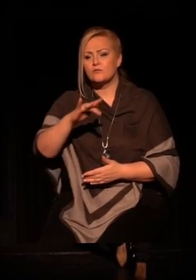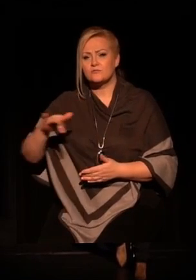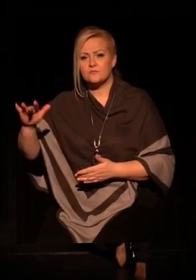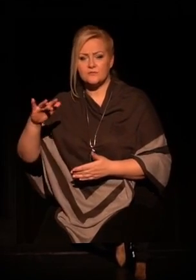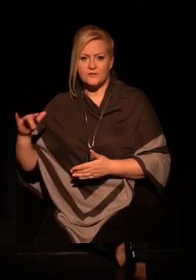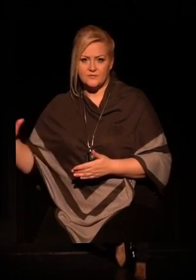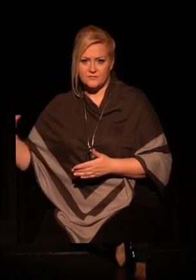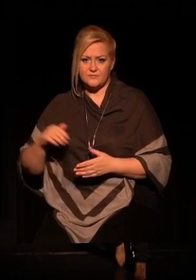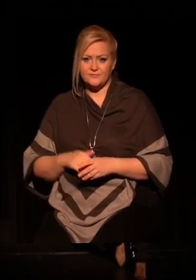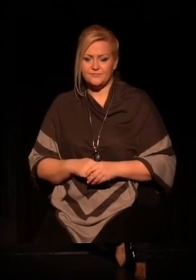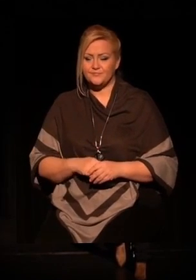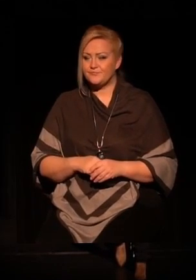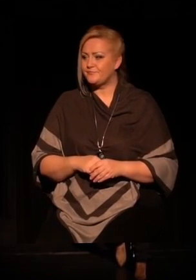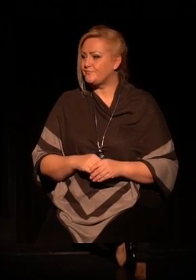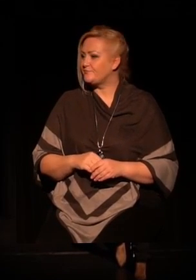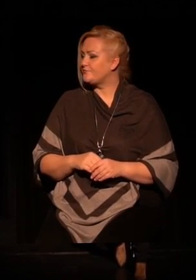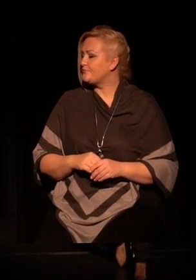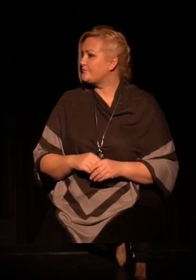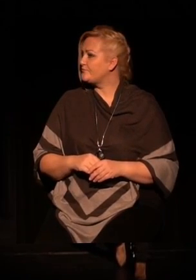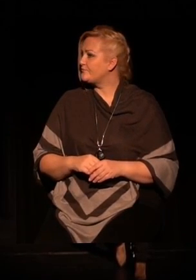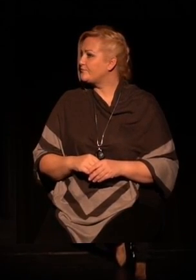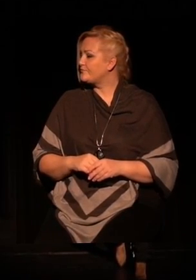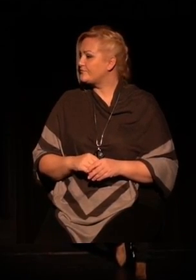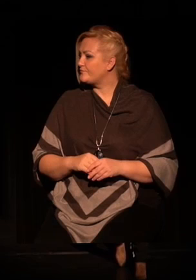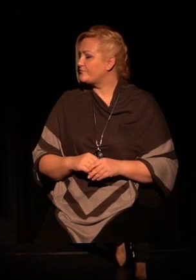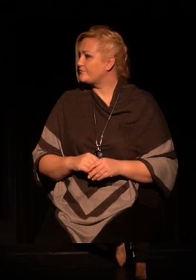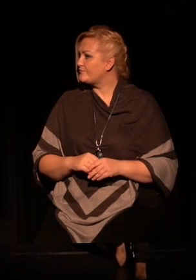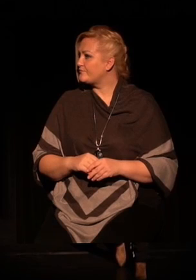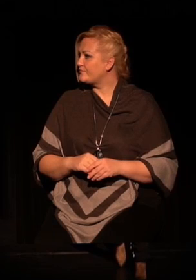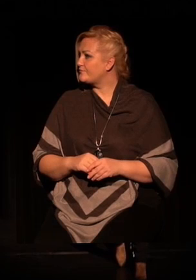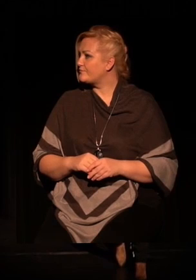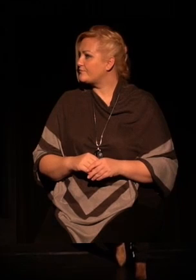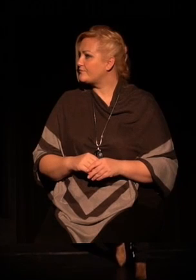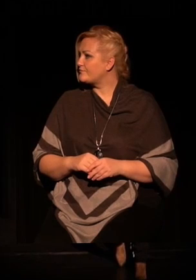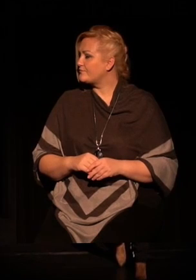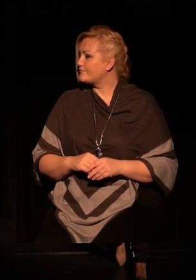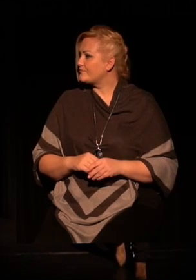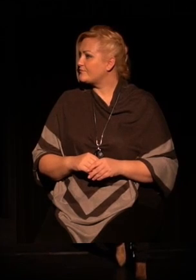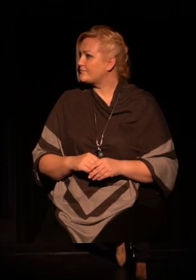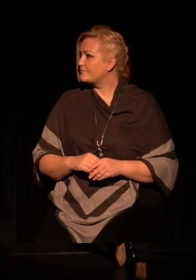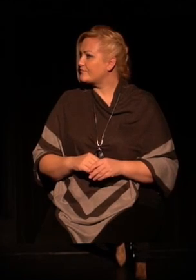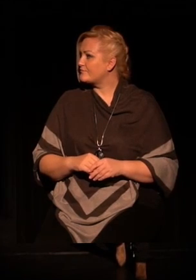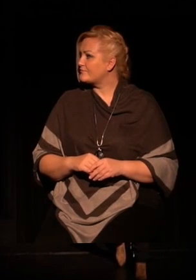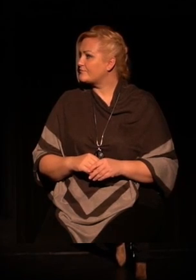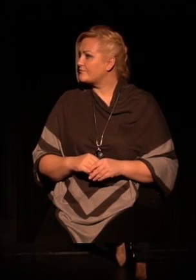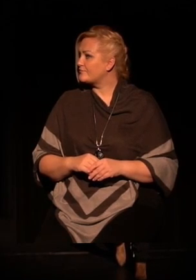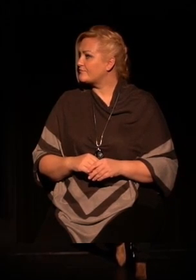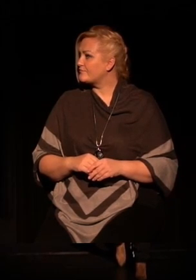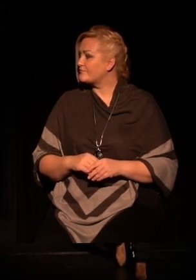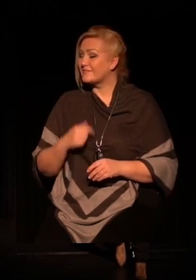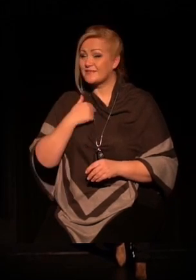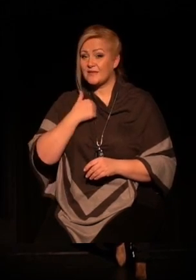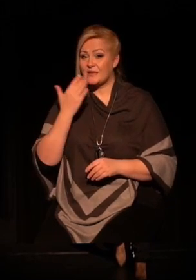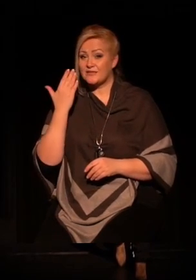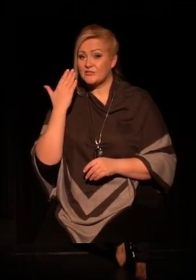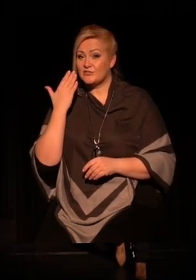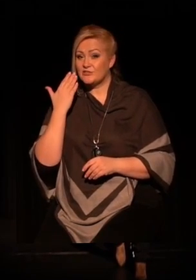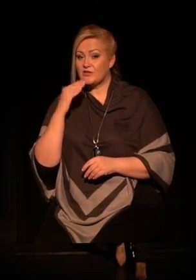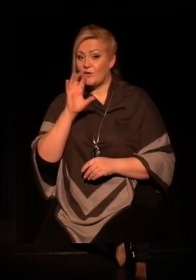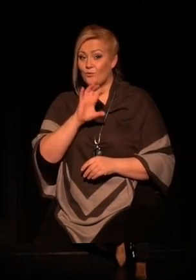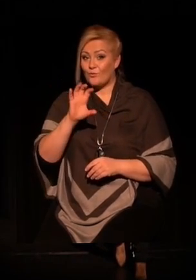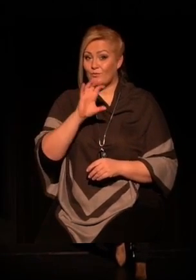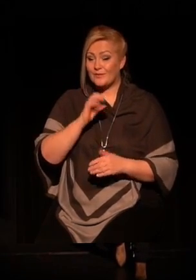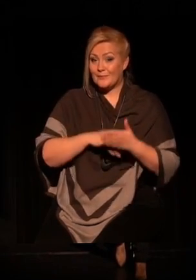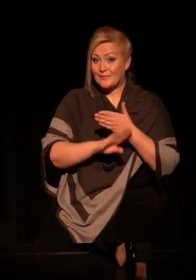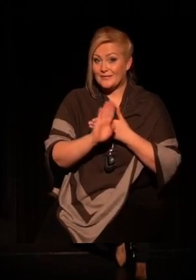piękna, od morza aż po Tatry. Ja przed chwileczką, jak oglądałem prezentację Filipa Babicza, to tak zastanawiałem